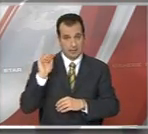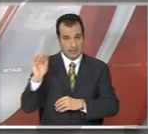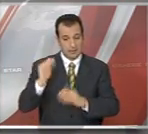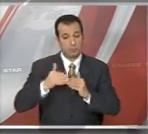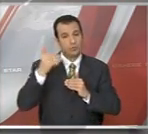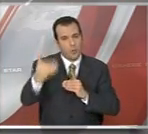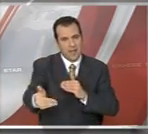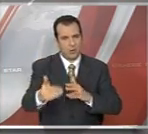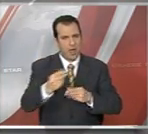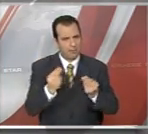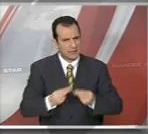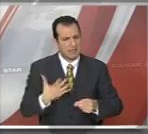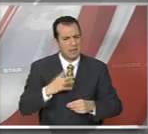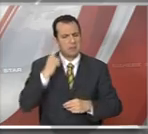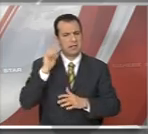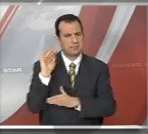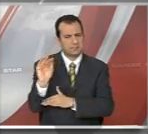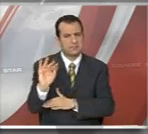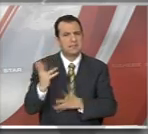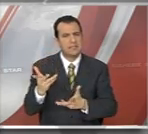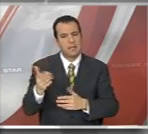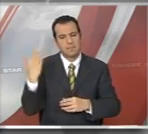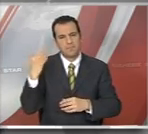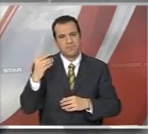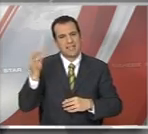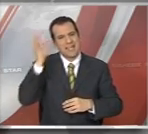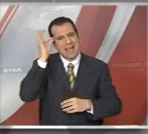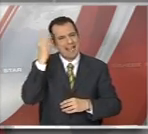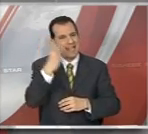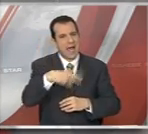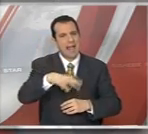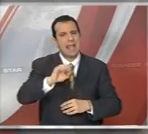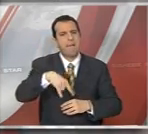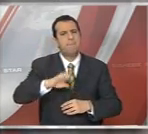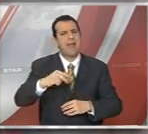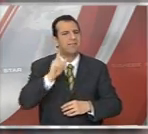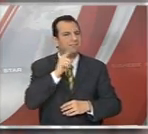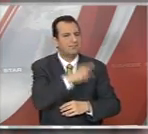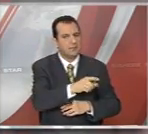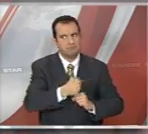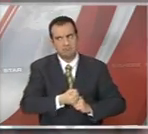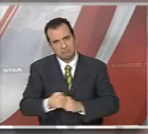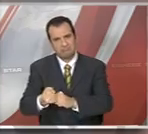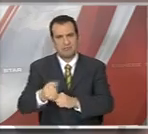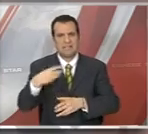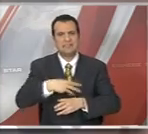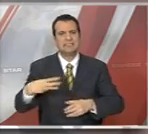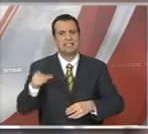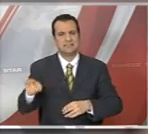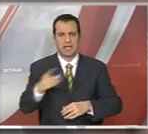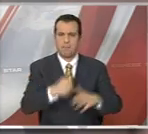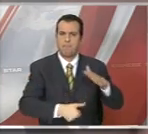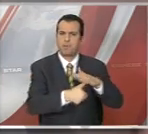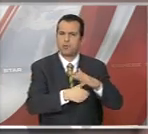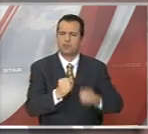μέρας και αποτελεσμάτων θα μπω στον πειρασμό να σας ζητήσω να σχολιάσετε την δήλωση στήριξης στον συριζα της μαρί λεπέν της προέδρου